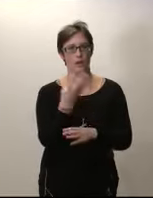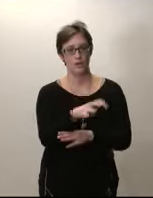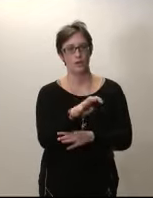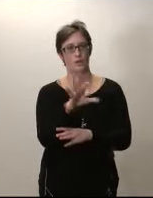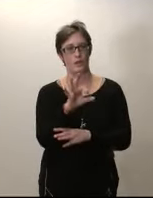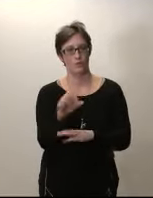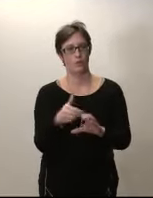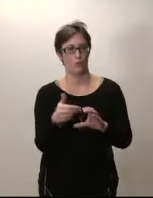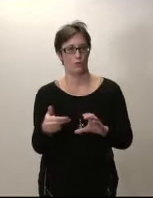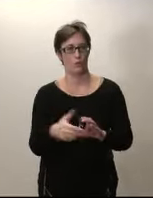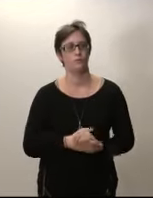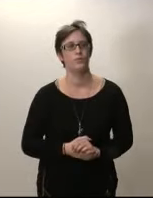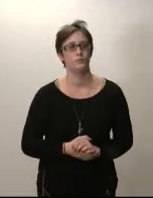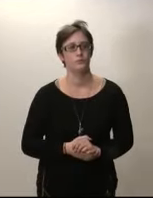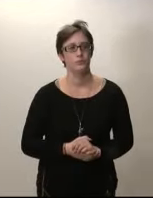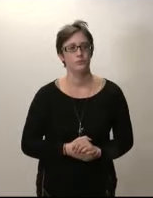450 euros.